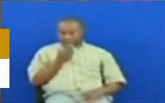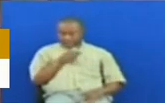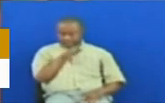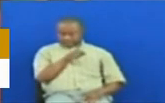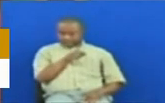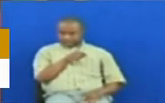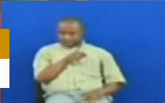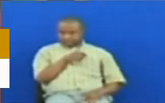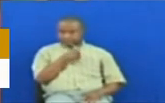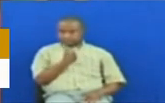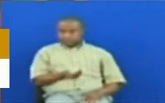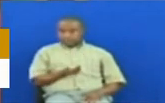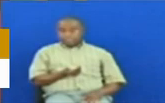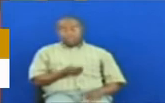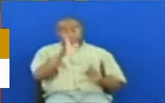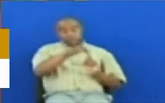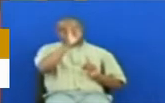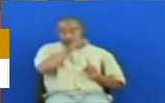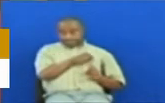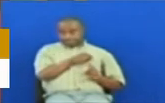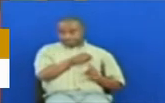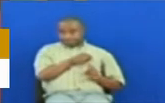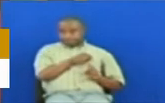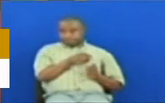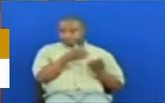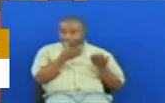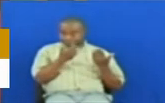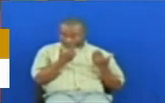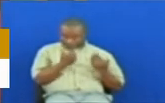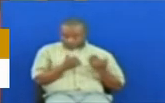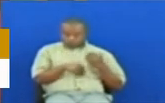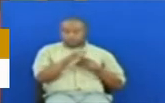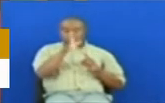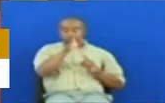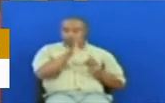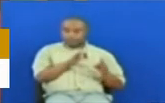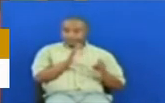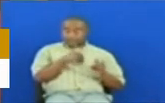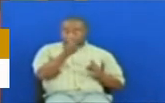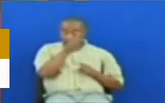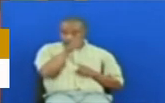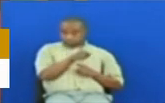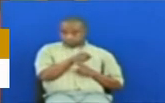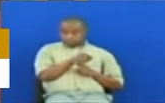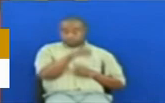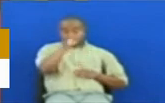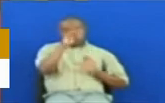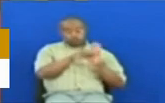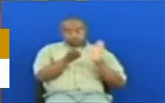hapa be eligible for the appointment. Atakuwa eligible for the appointment, baada ya hapo utaratibu